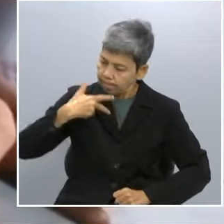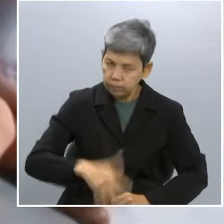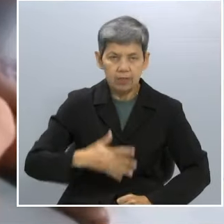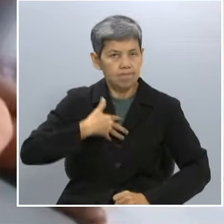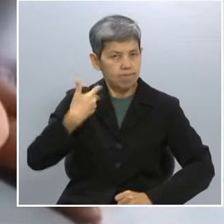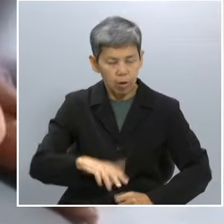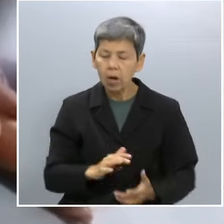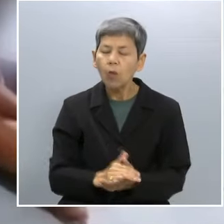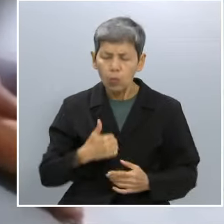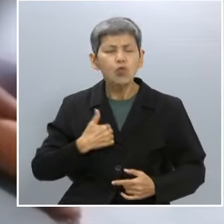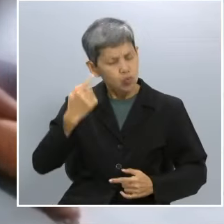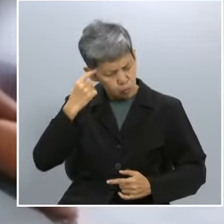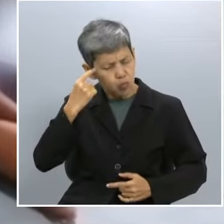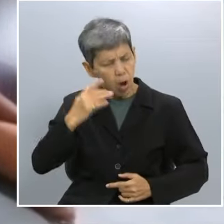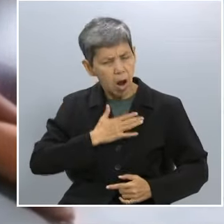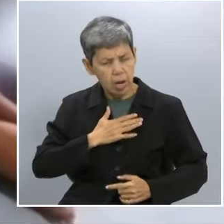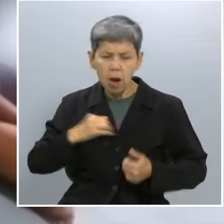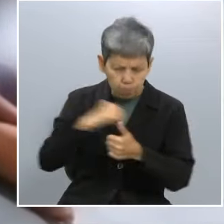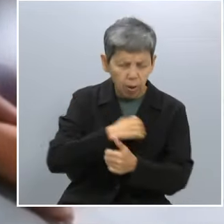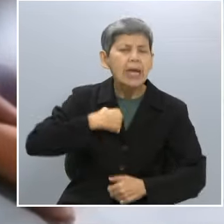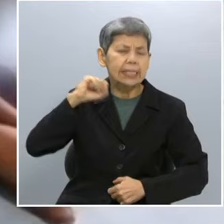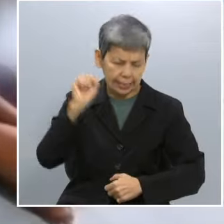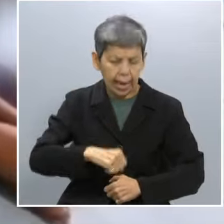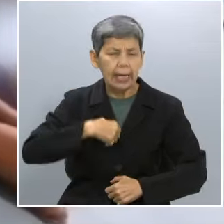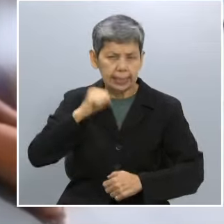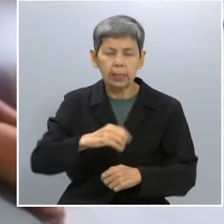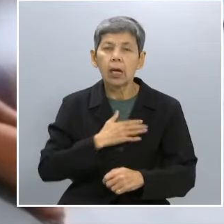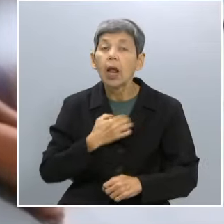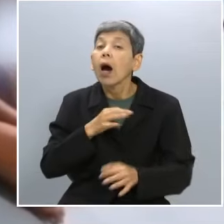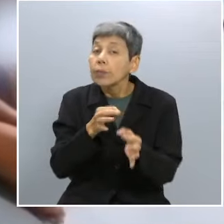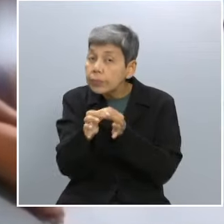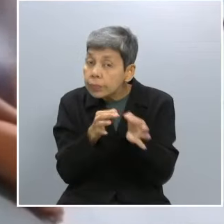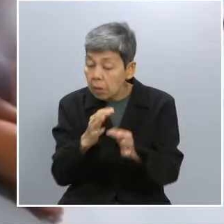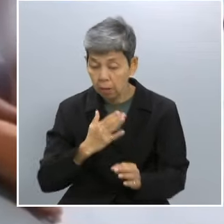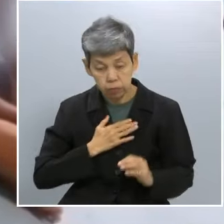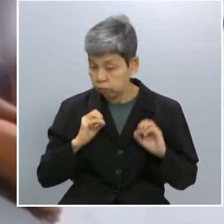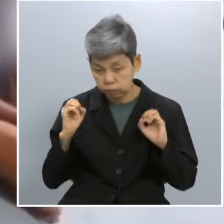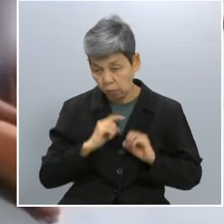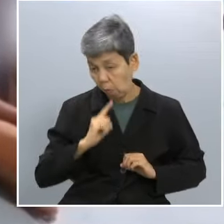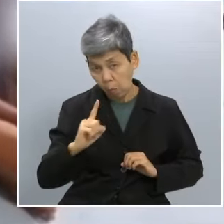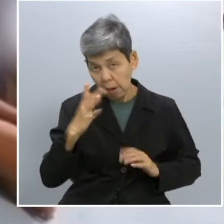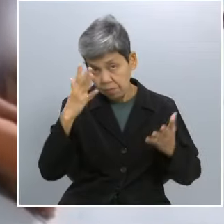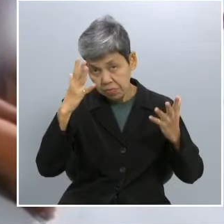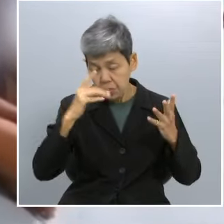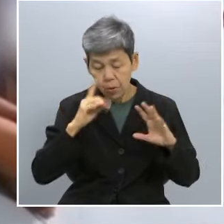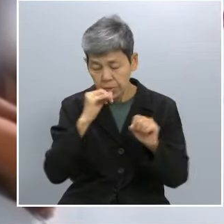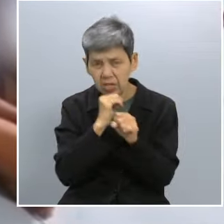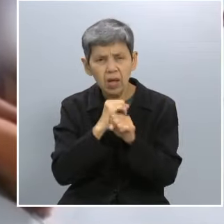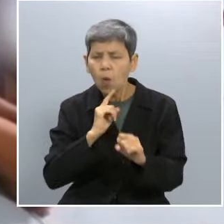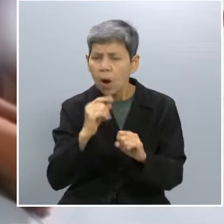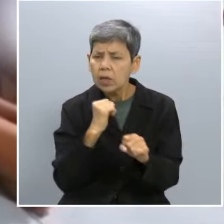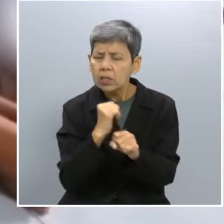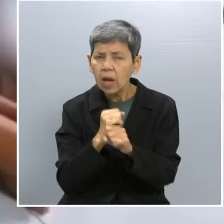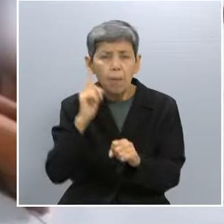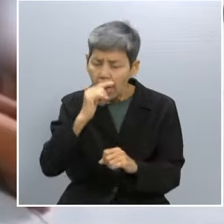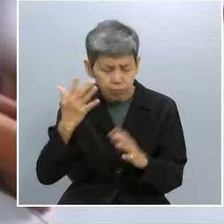ๆก็ยอมรับนะว่าผมเองเนี่ยได้มีการทำร้ายร่างกายเขาจริงแต่ขอชี้แจงว่าผมไม่เคยขู่ทำร้ายร่างกายแฟนสาวหรือขู่ทำร้ายร่าง